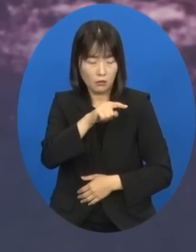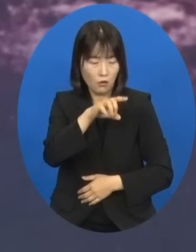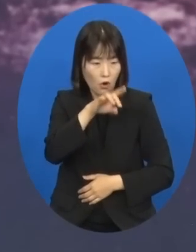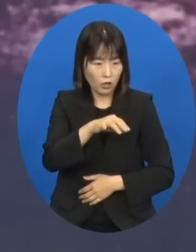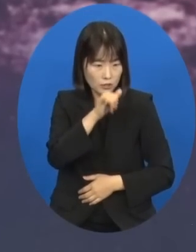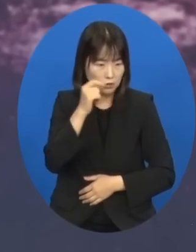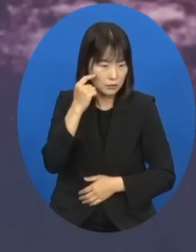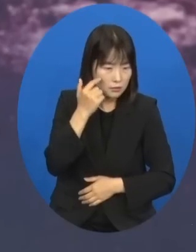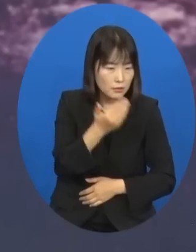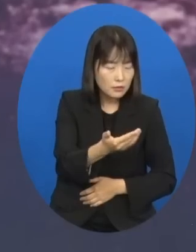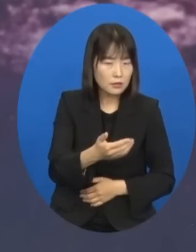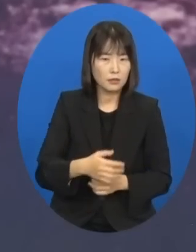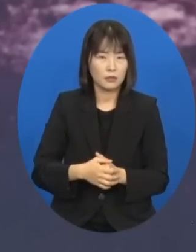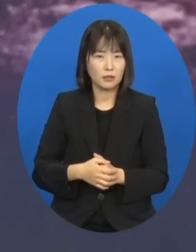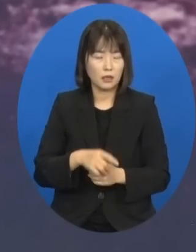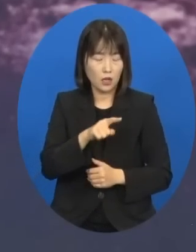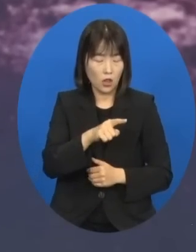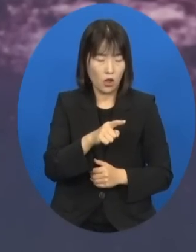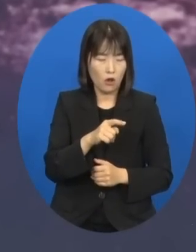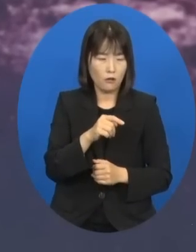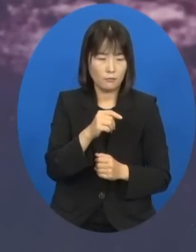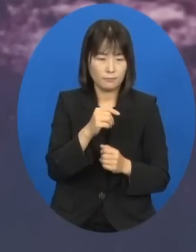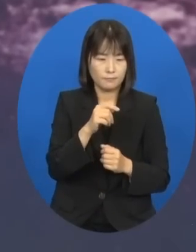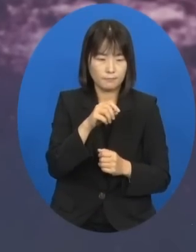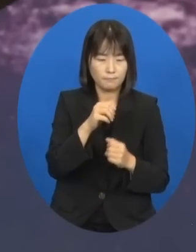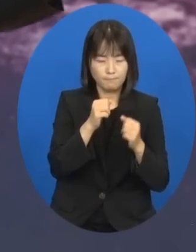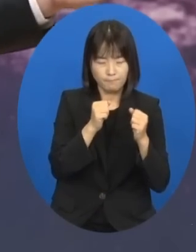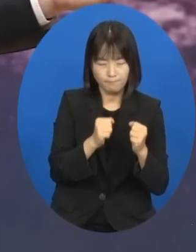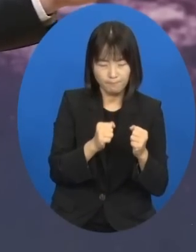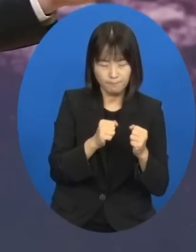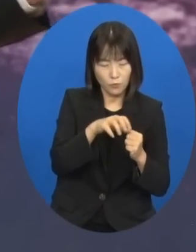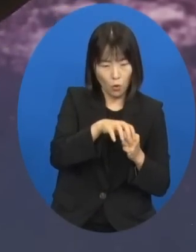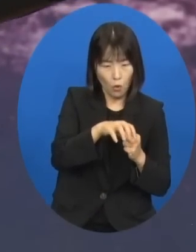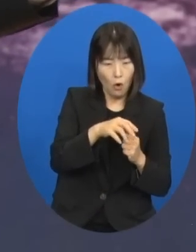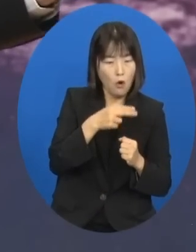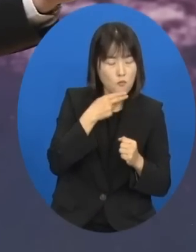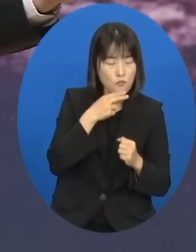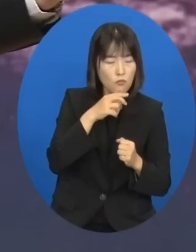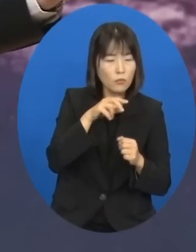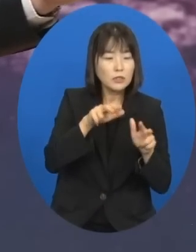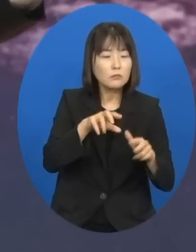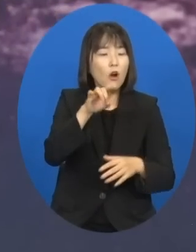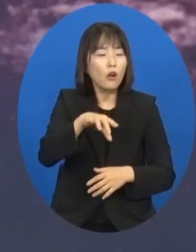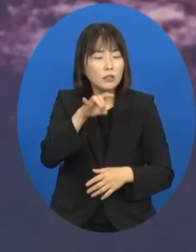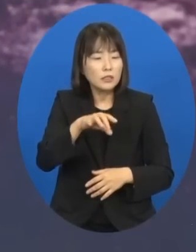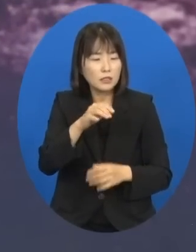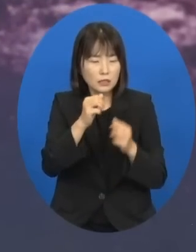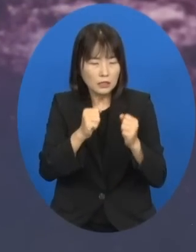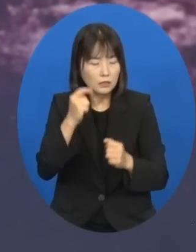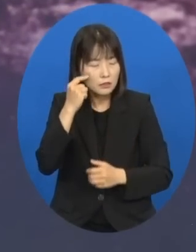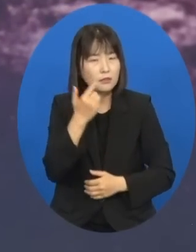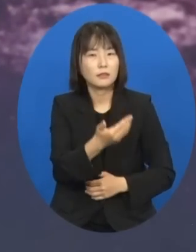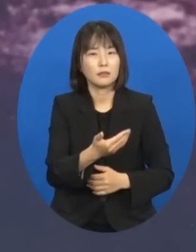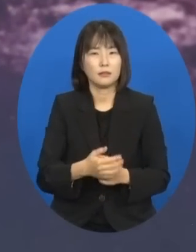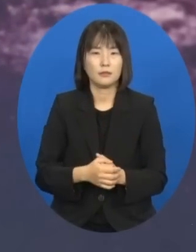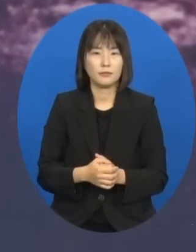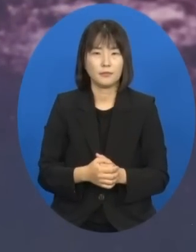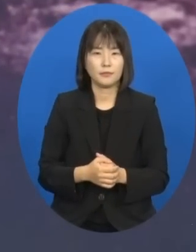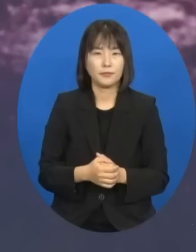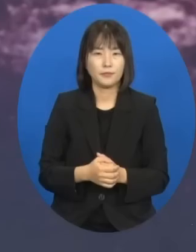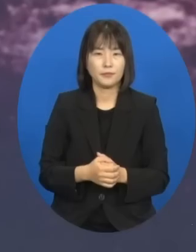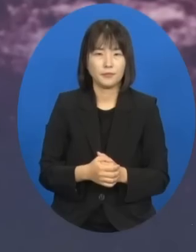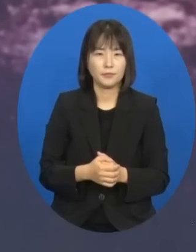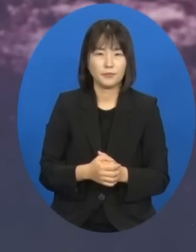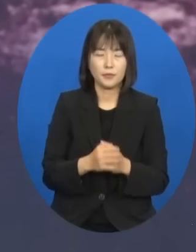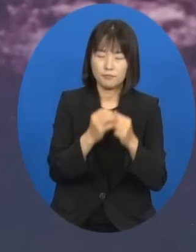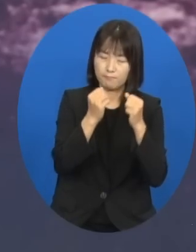있느냐? 너가 있어야 할 위치에 있지 않고 지금 어디에 있느냐? 이거예요 지금. 있어야 할 위치에 있고